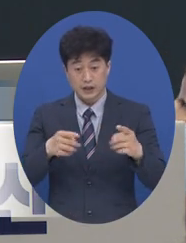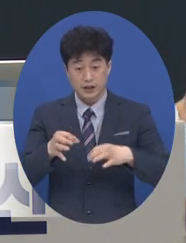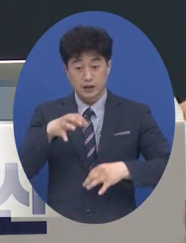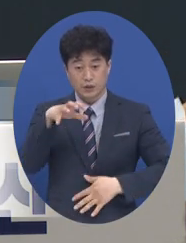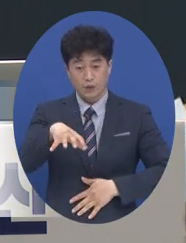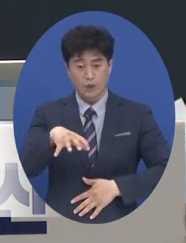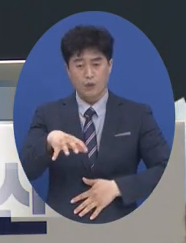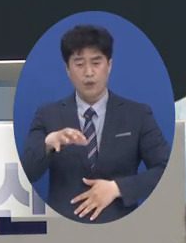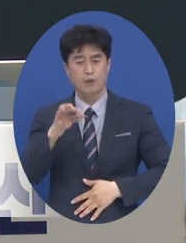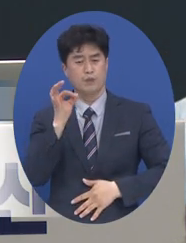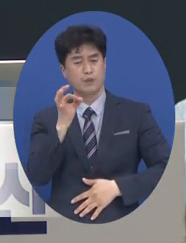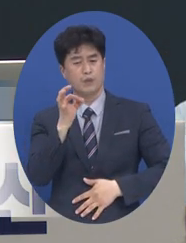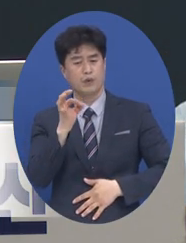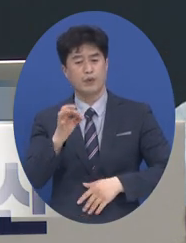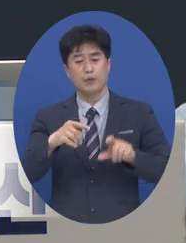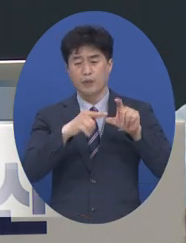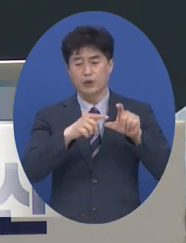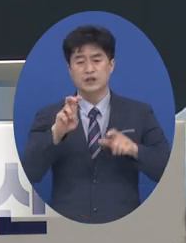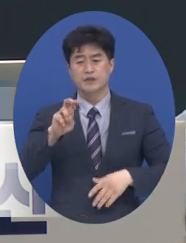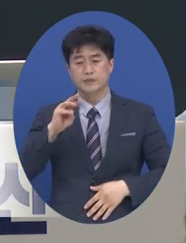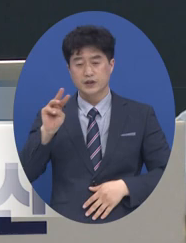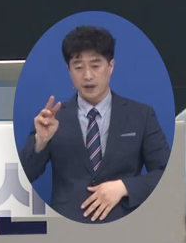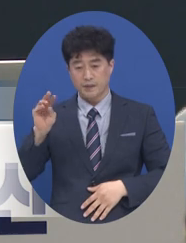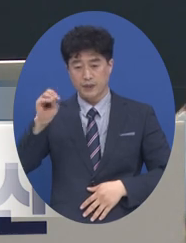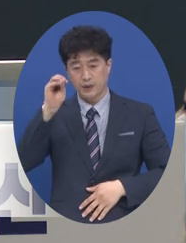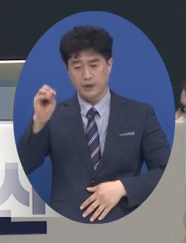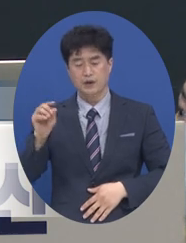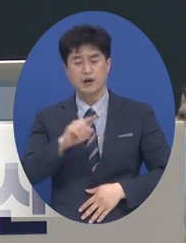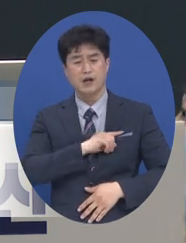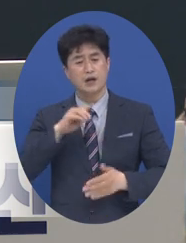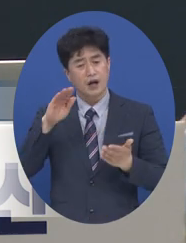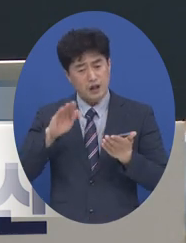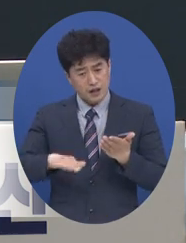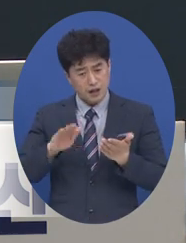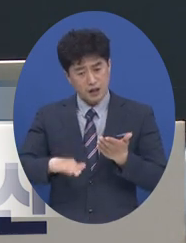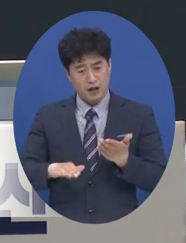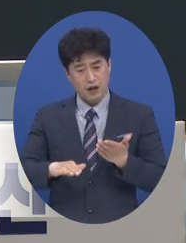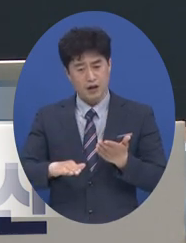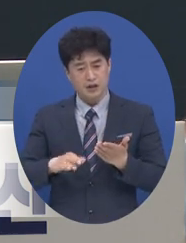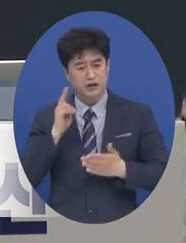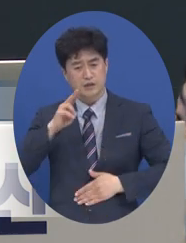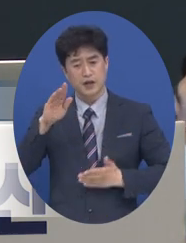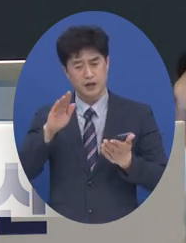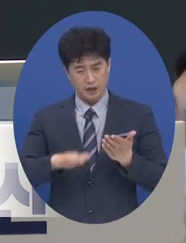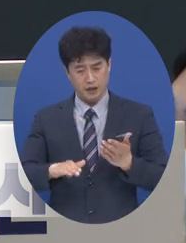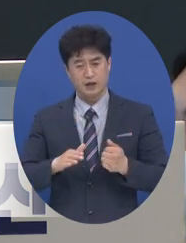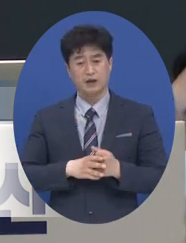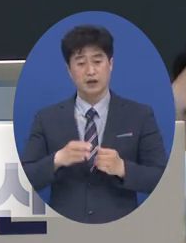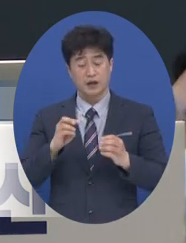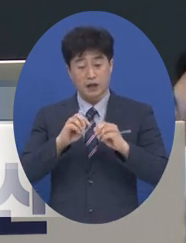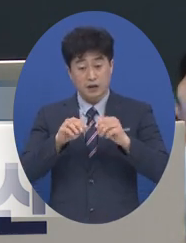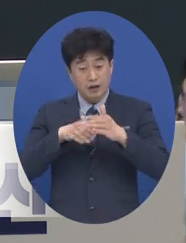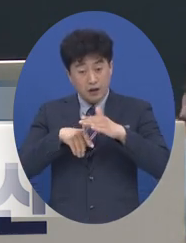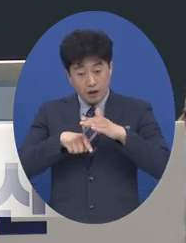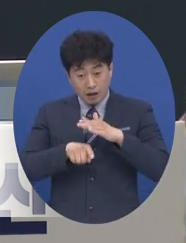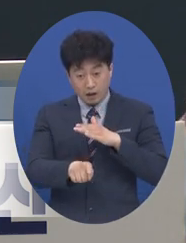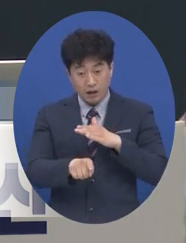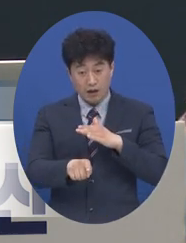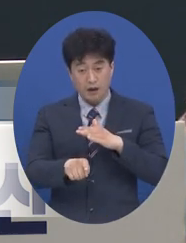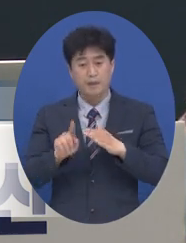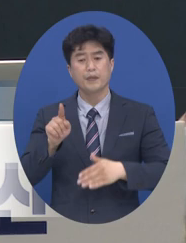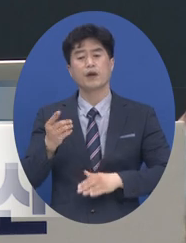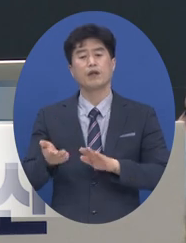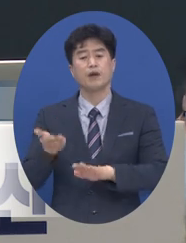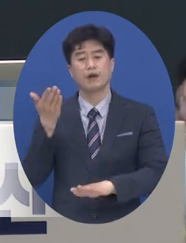1층상가 줘 보시면 평균 23% 입니다 제일 낫습니다 압도적으로 낳습니다 그래도 지 하러 갔더니